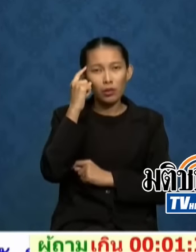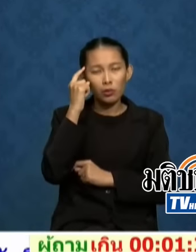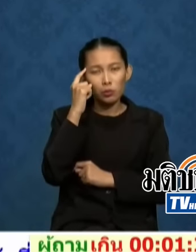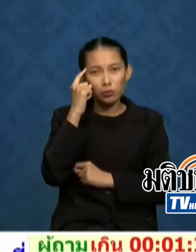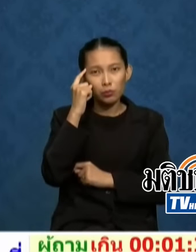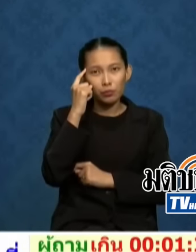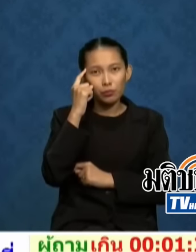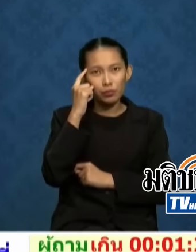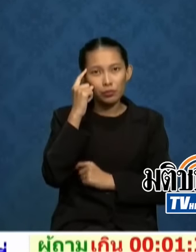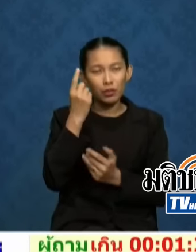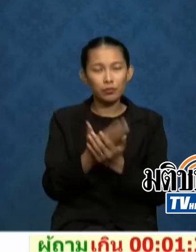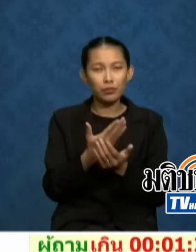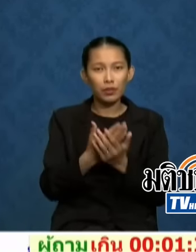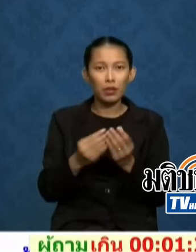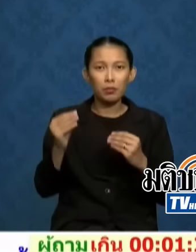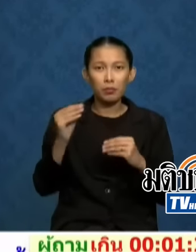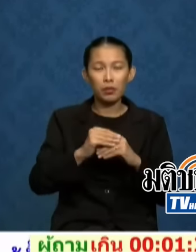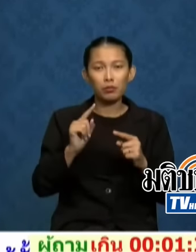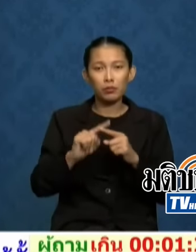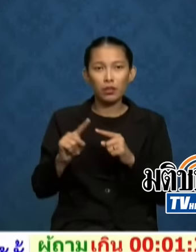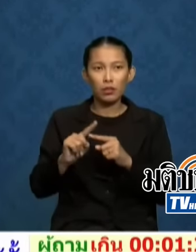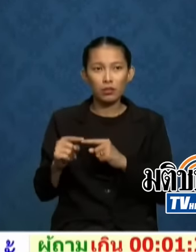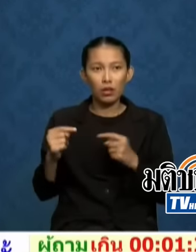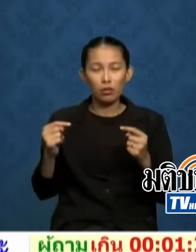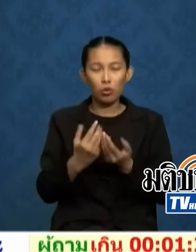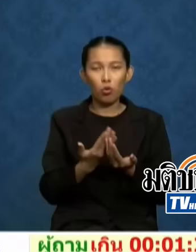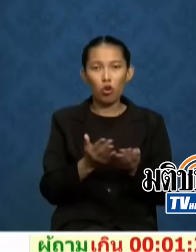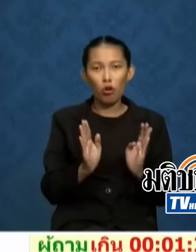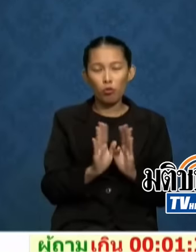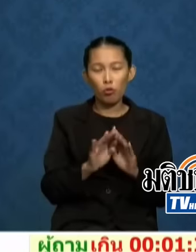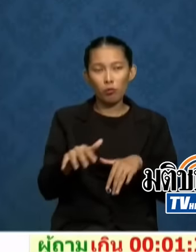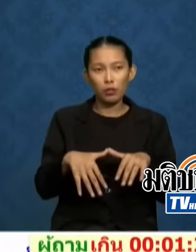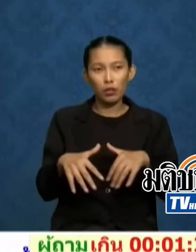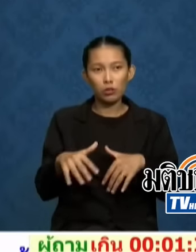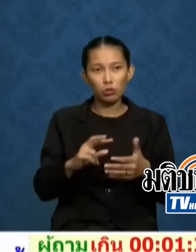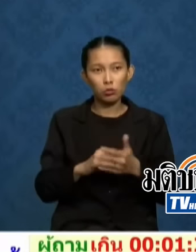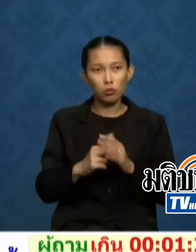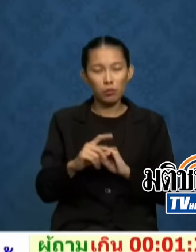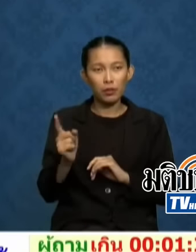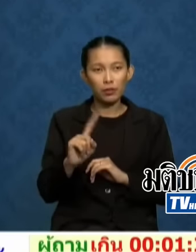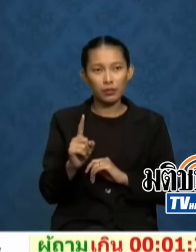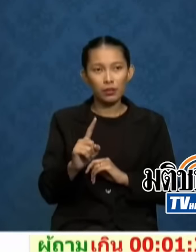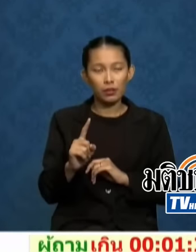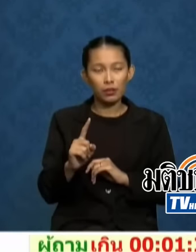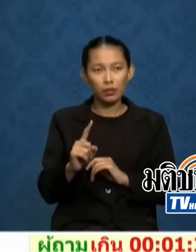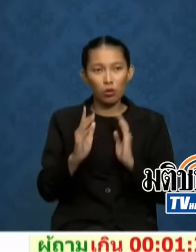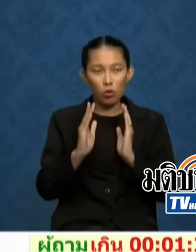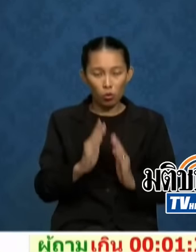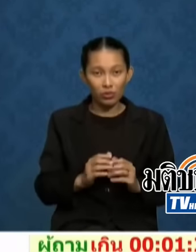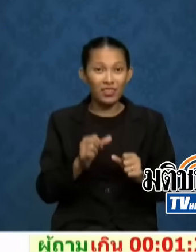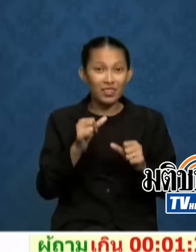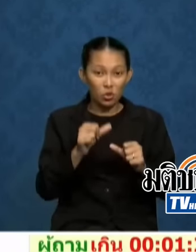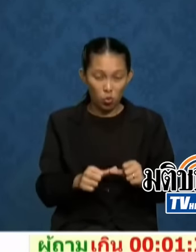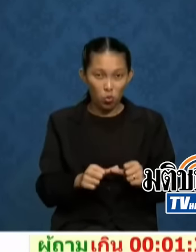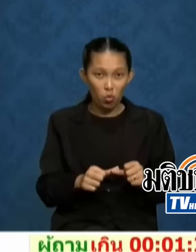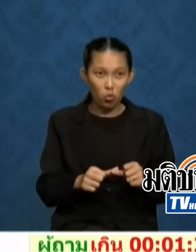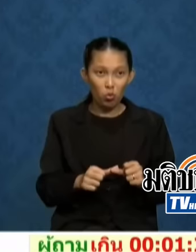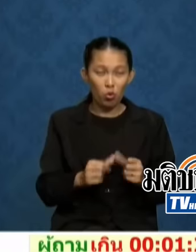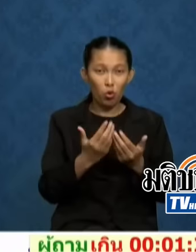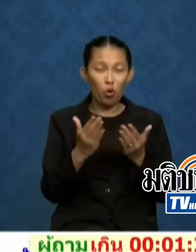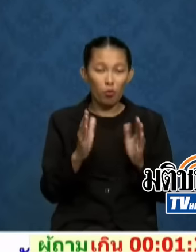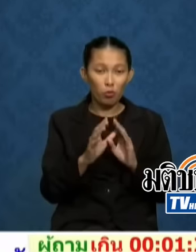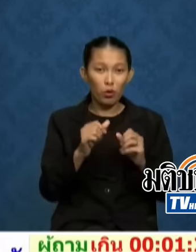ขในการที่จะกำหนดหลักเกณฑ์ในการเยียวยาสำหรับครัวเรือนนะครับครัวเรือนหมายความถึงคนที่อยู่นะครับ